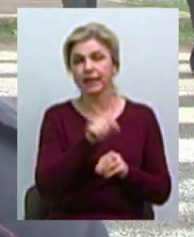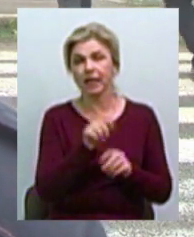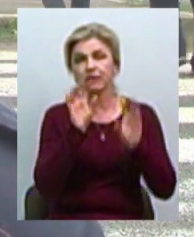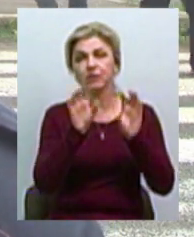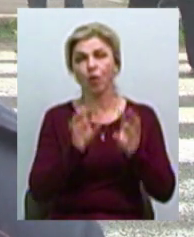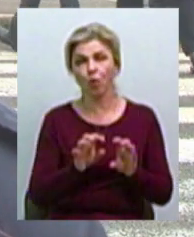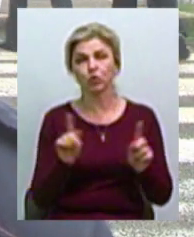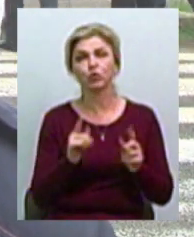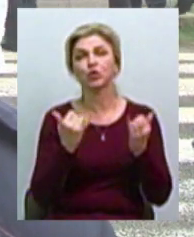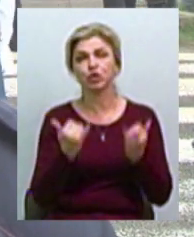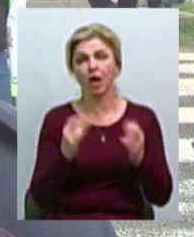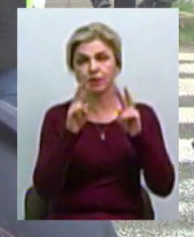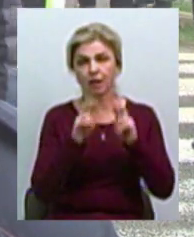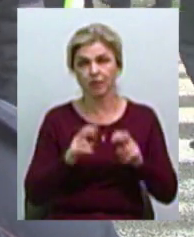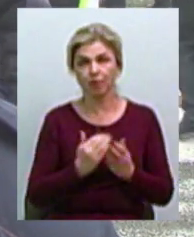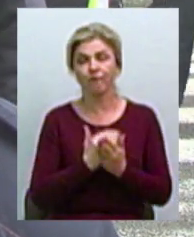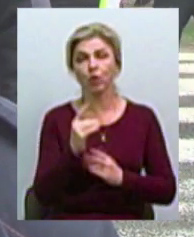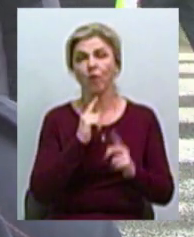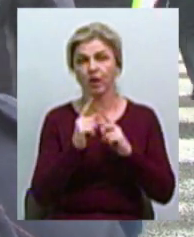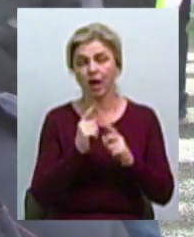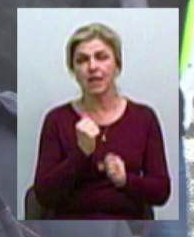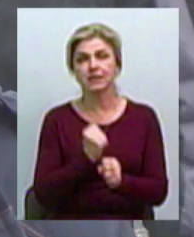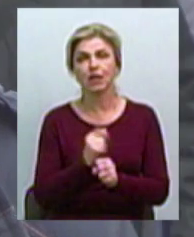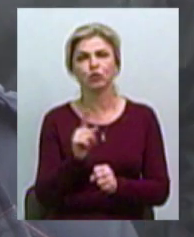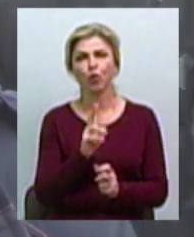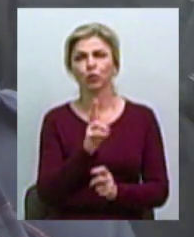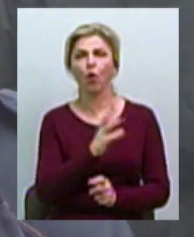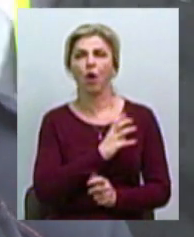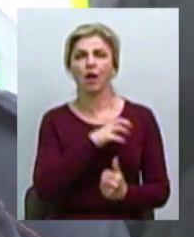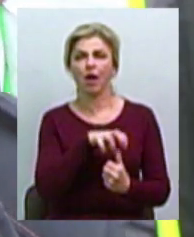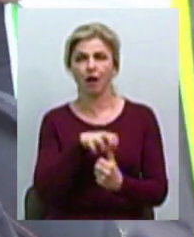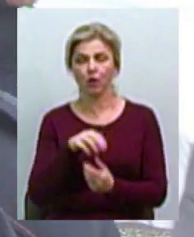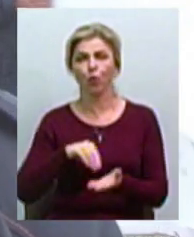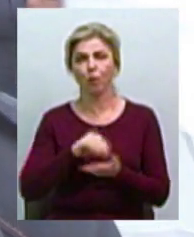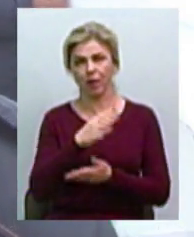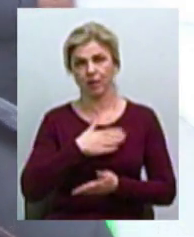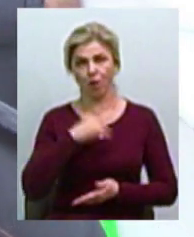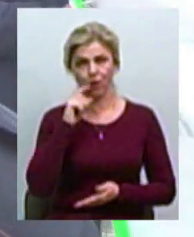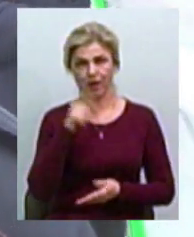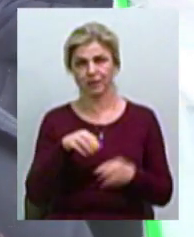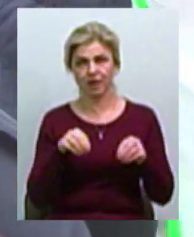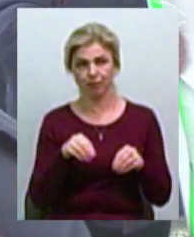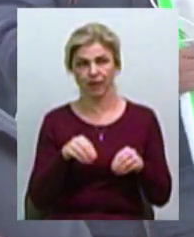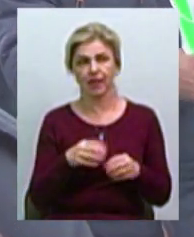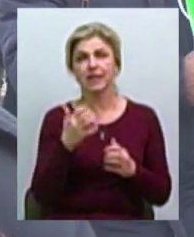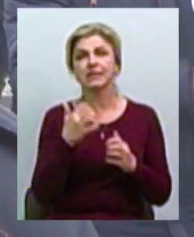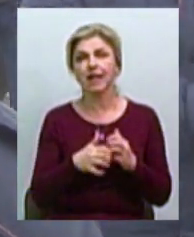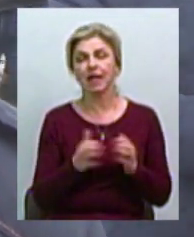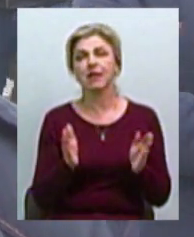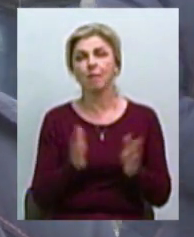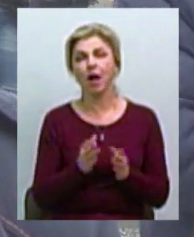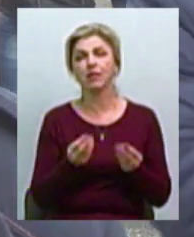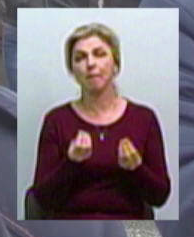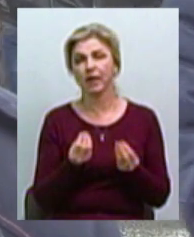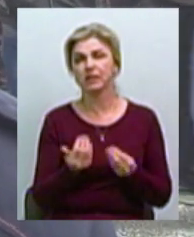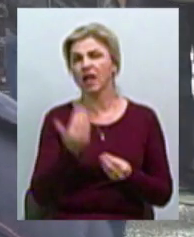розгляді в Верховній Раді, вони зроблені все для того, щоб олігархи і іноземці скупили цю нашу українську землю. Тобто середній і малий бізнес їх зовсім